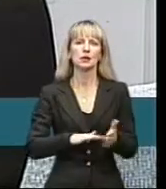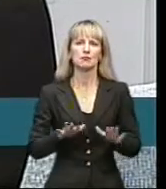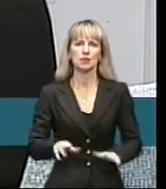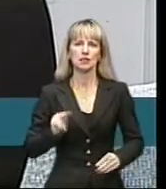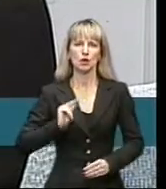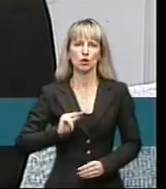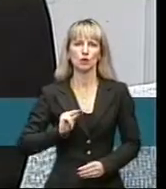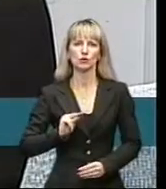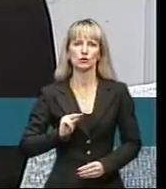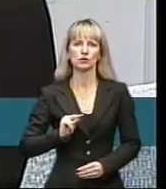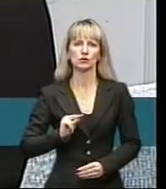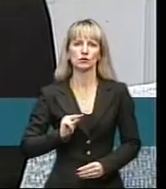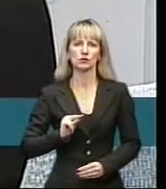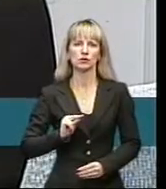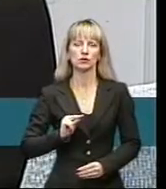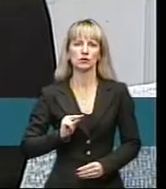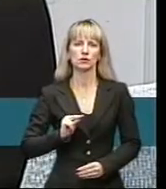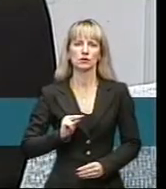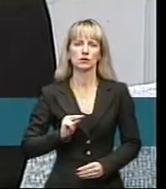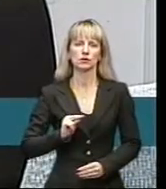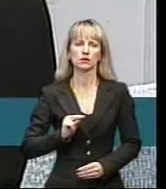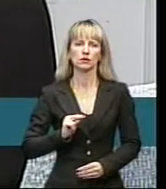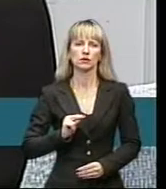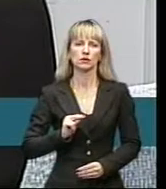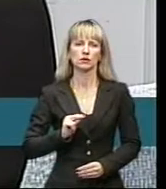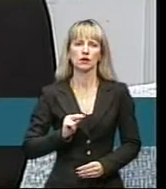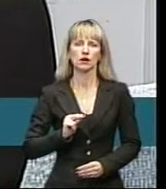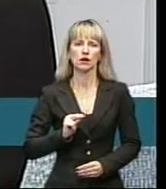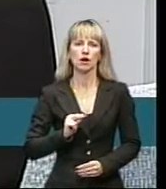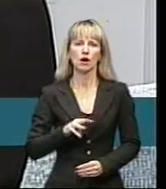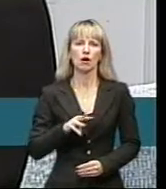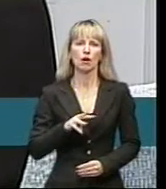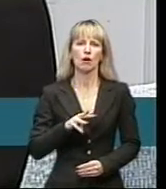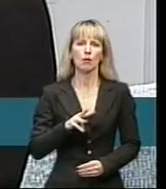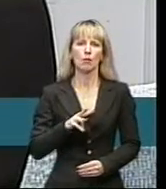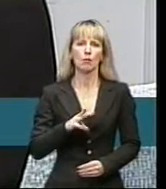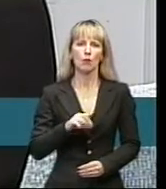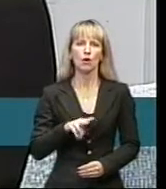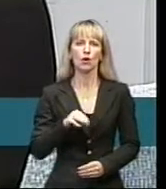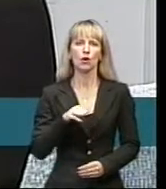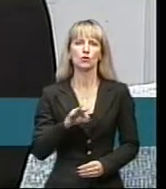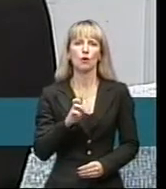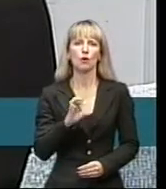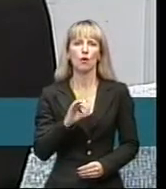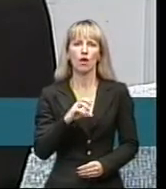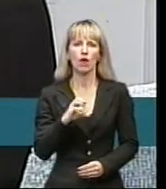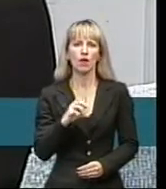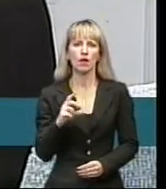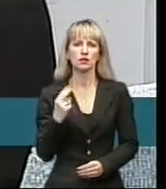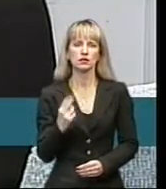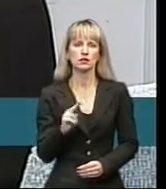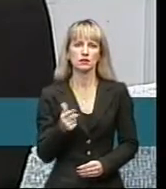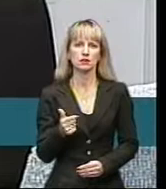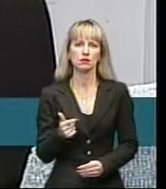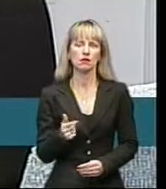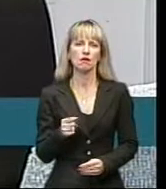роботи, молотобоєць, Дніпрельстан. Ну, до якої межі можна було довести